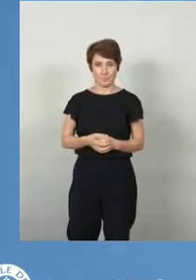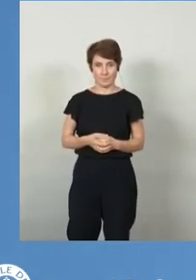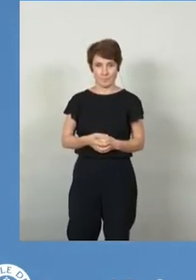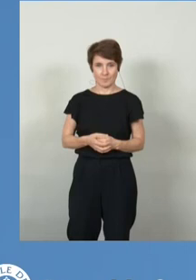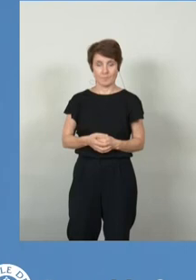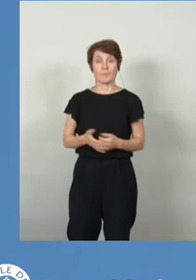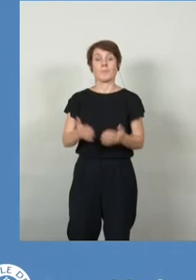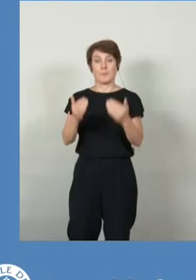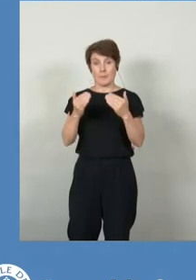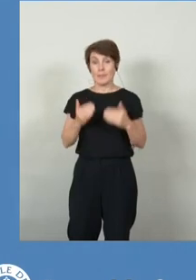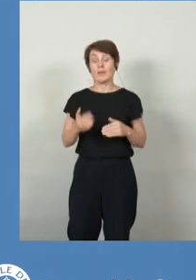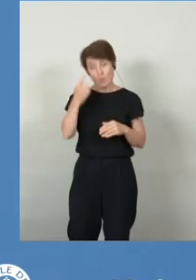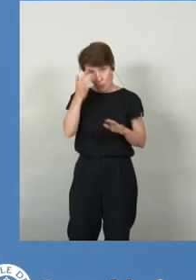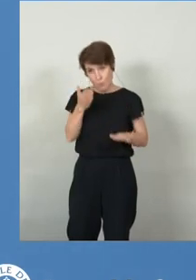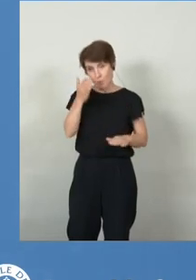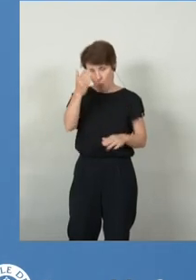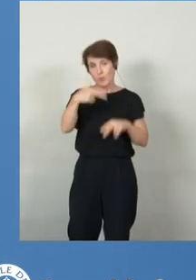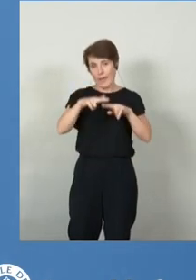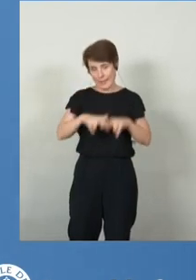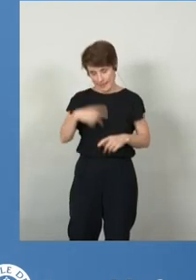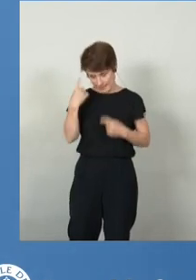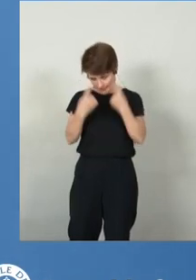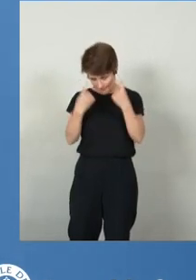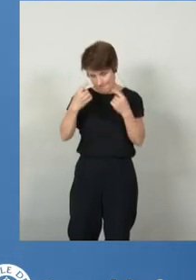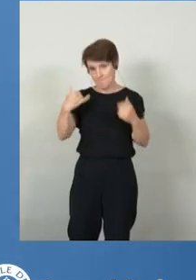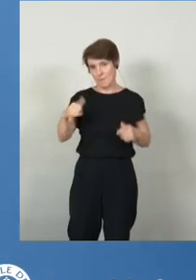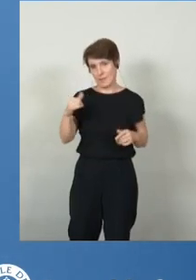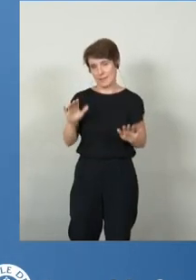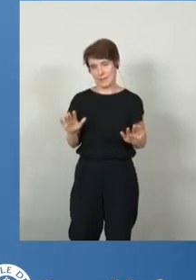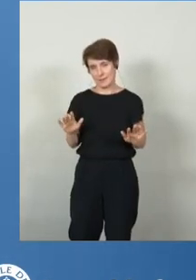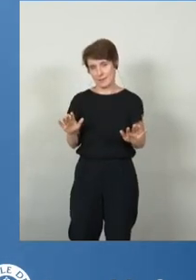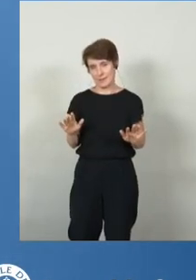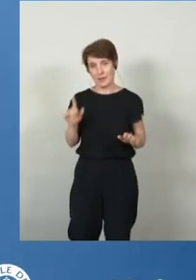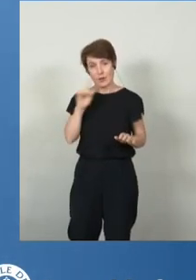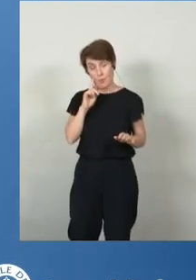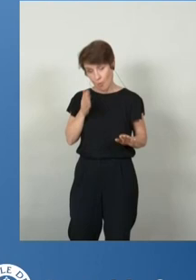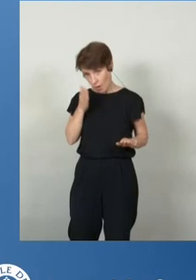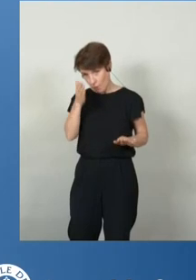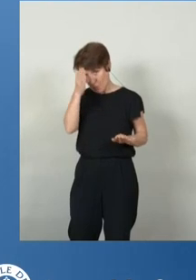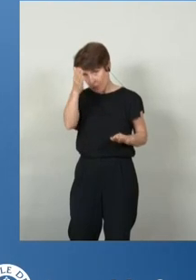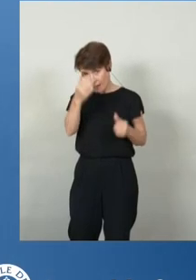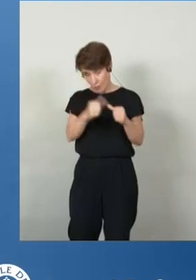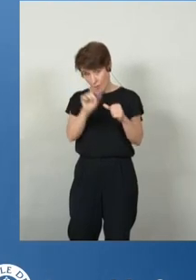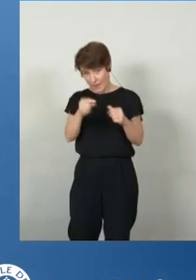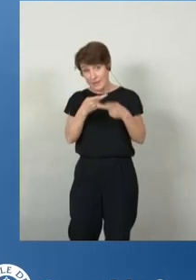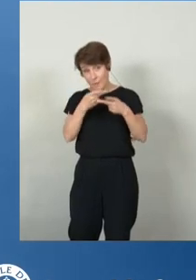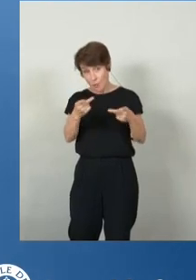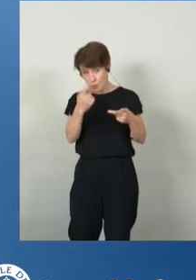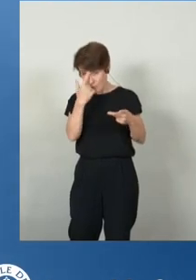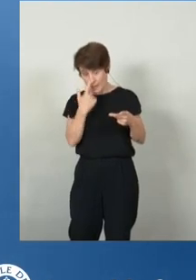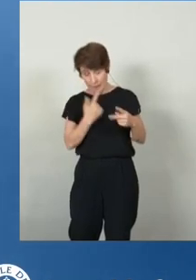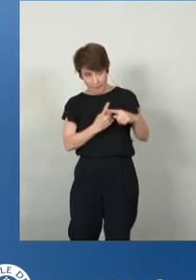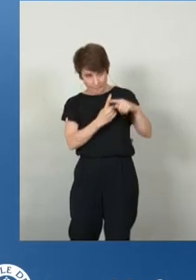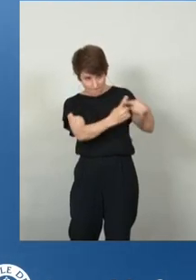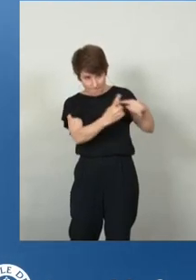grain à moudre pour les années à venir puisque effectivement il s'agit demain de mieux cibler les publics notamment de